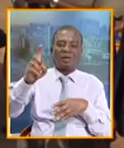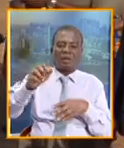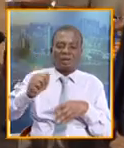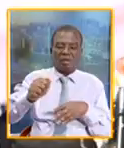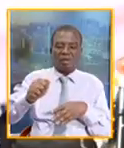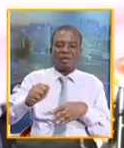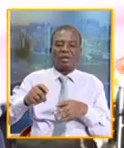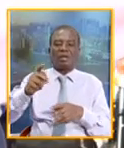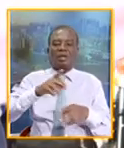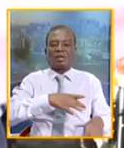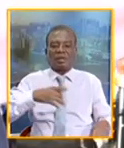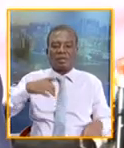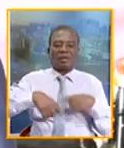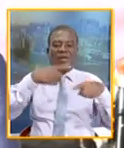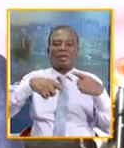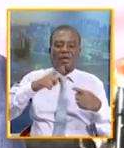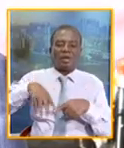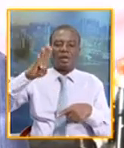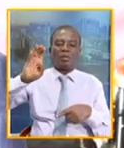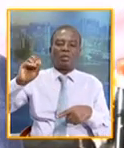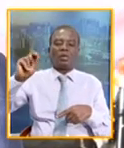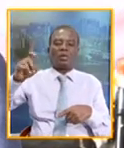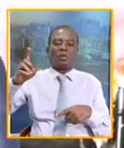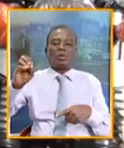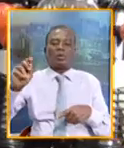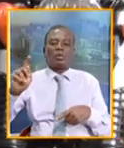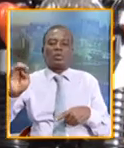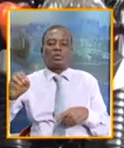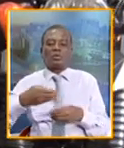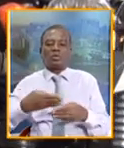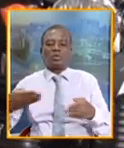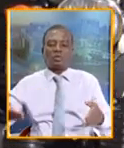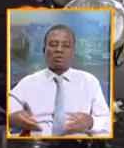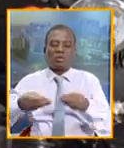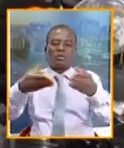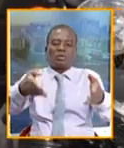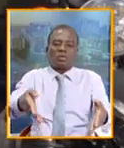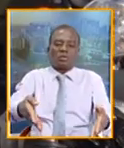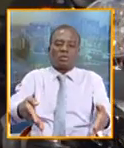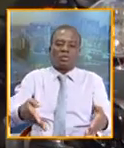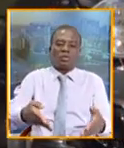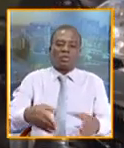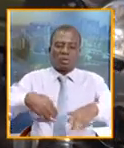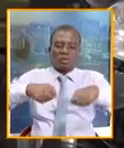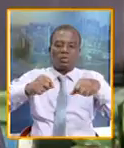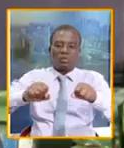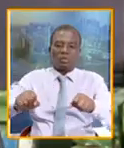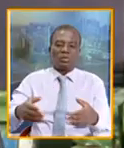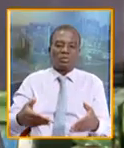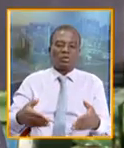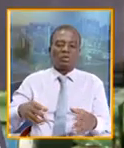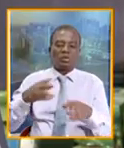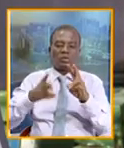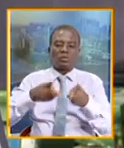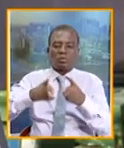commune de Bandoukou pour remettre également au monde paysan du matériel et des intrants agricoles, des dons destinés essentiellement aux acteurs